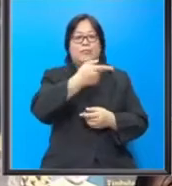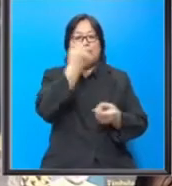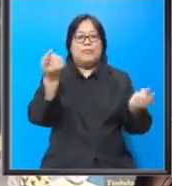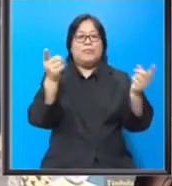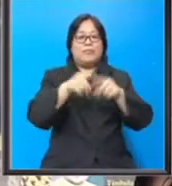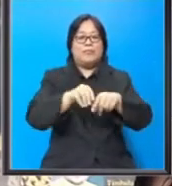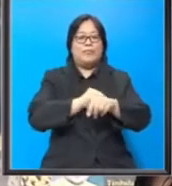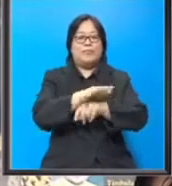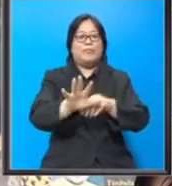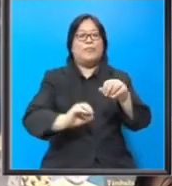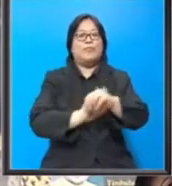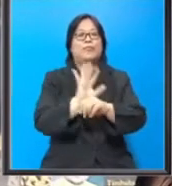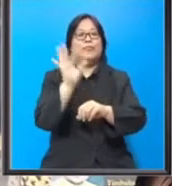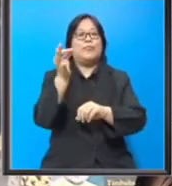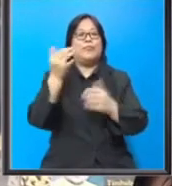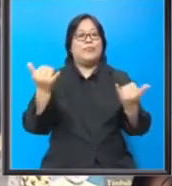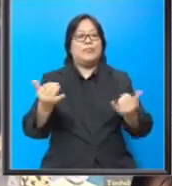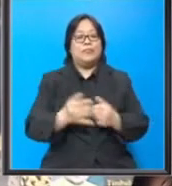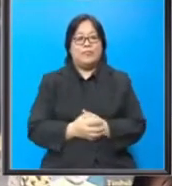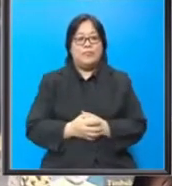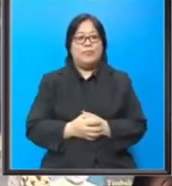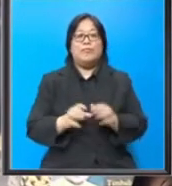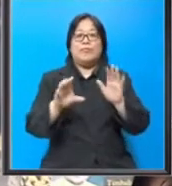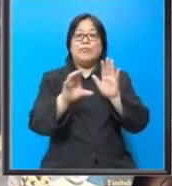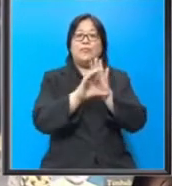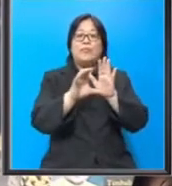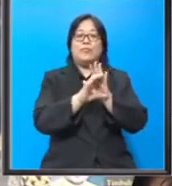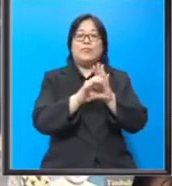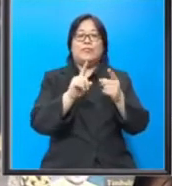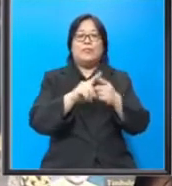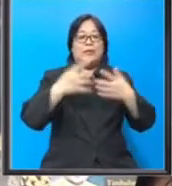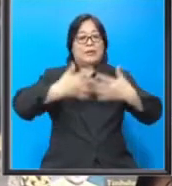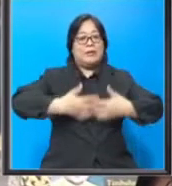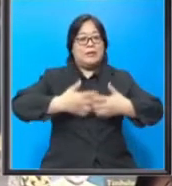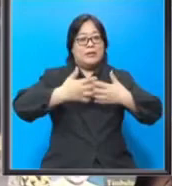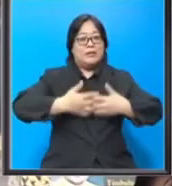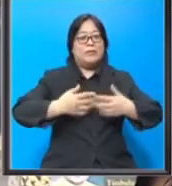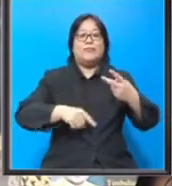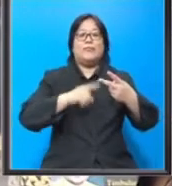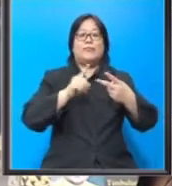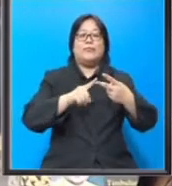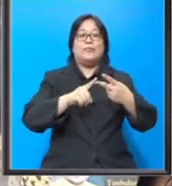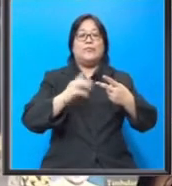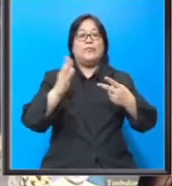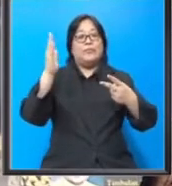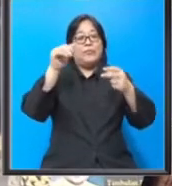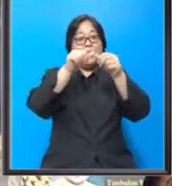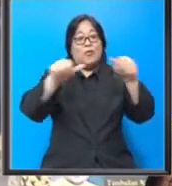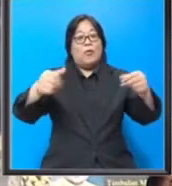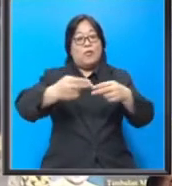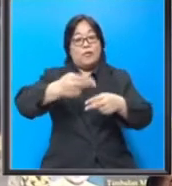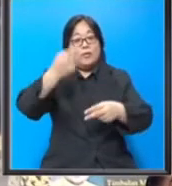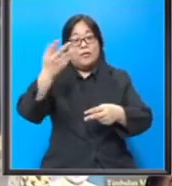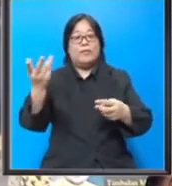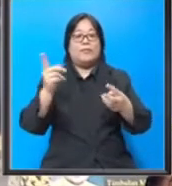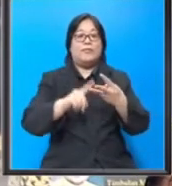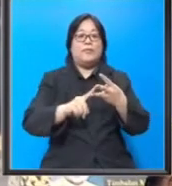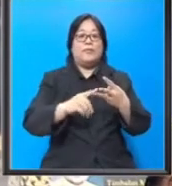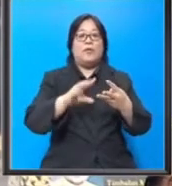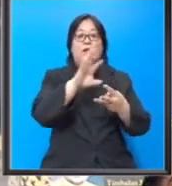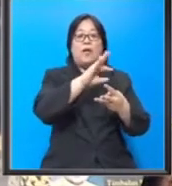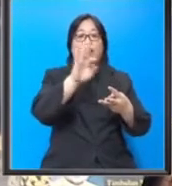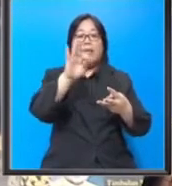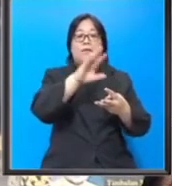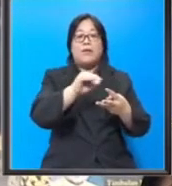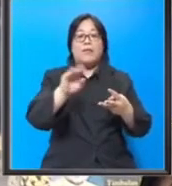penularan komisi ambil Wah ini adalah seperti sektor pengilangan sektor penginapan dan food